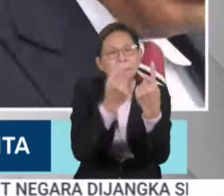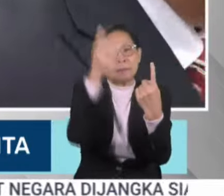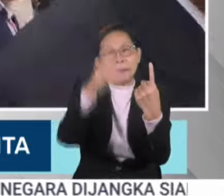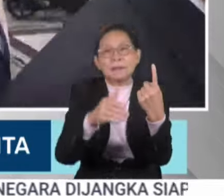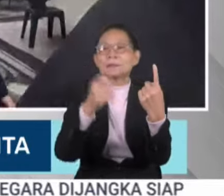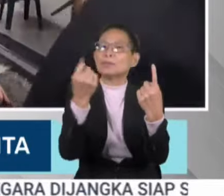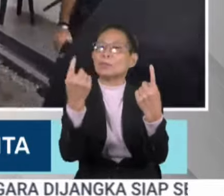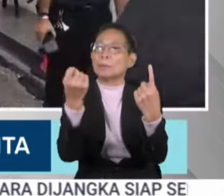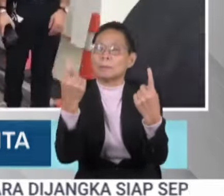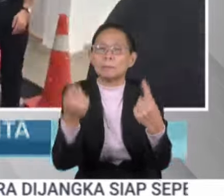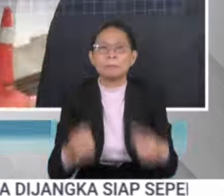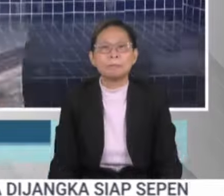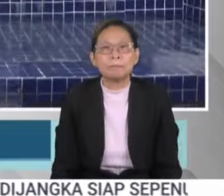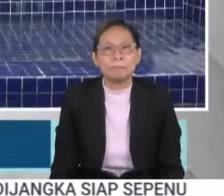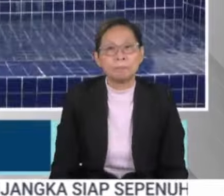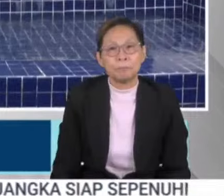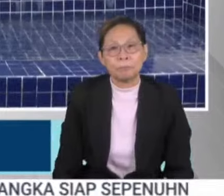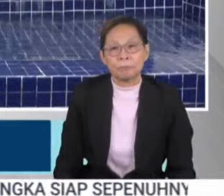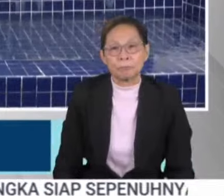November.